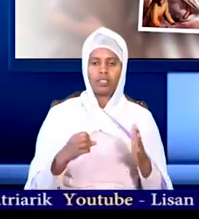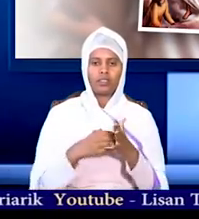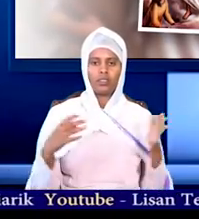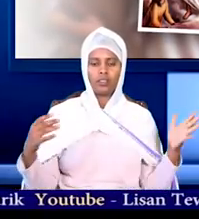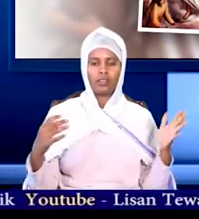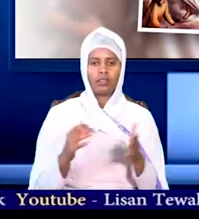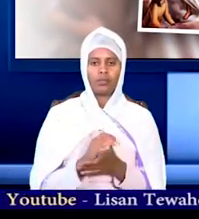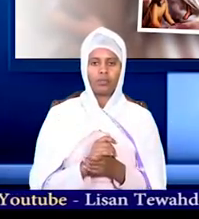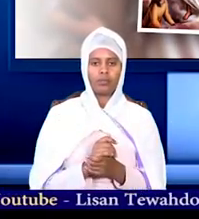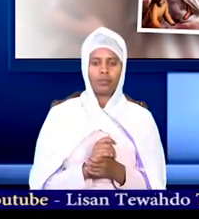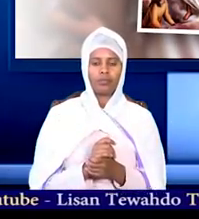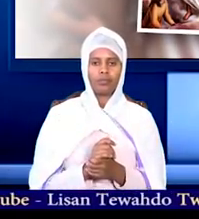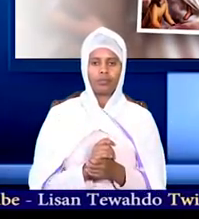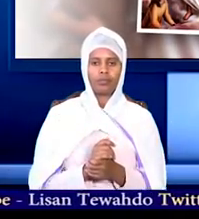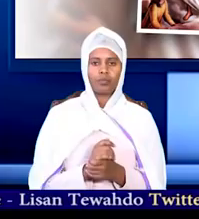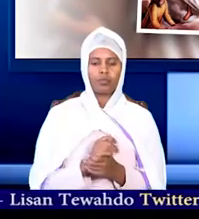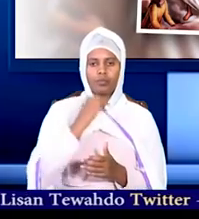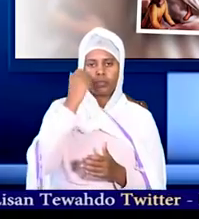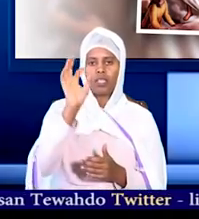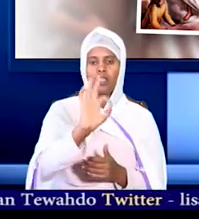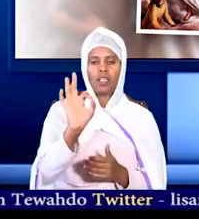ሕጂ ስለዚ